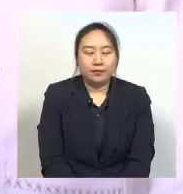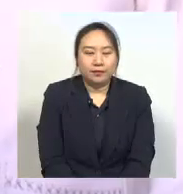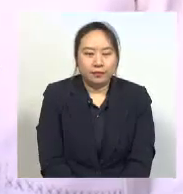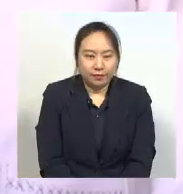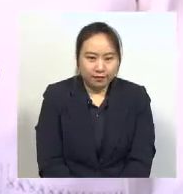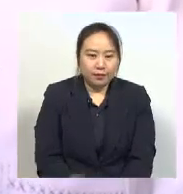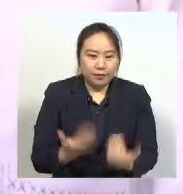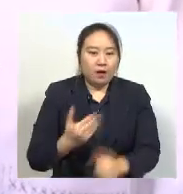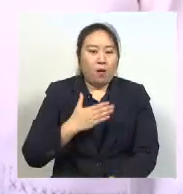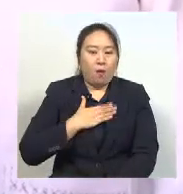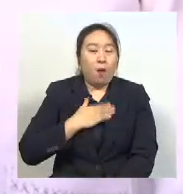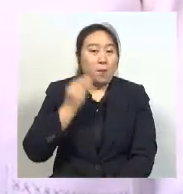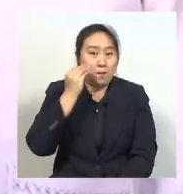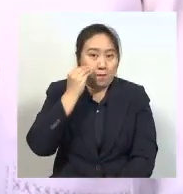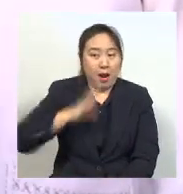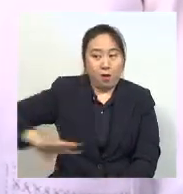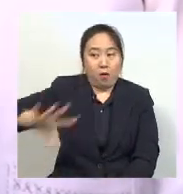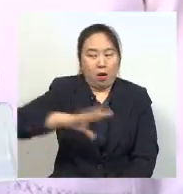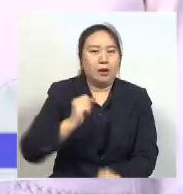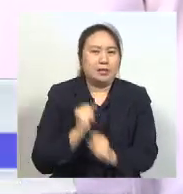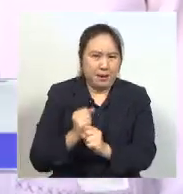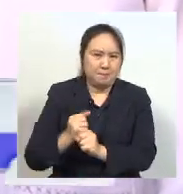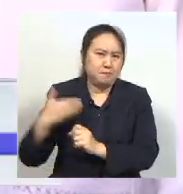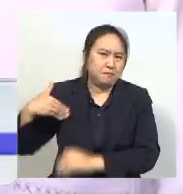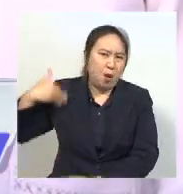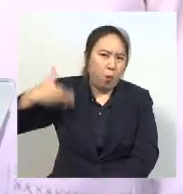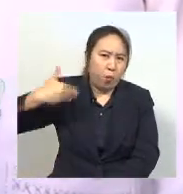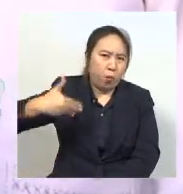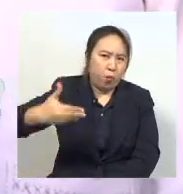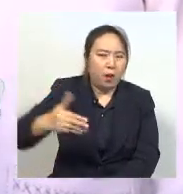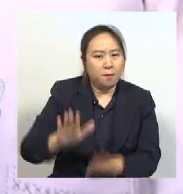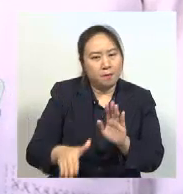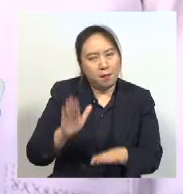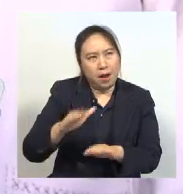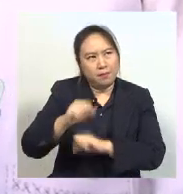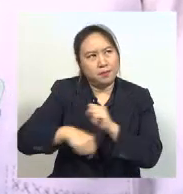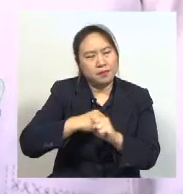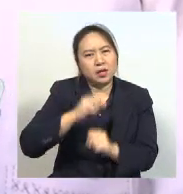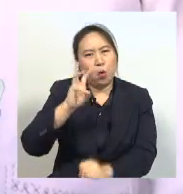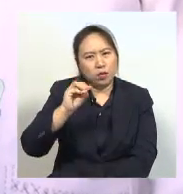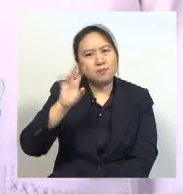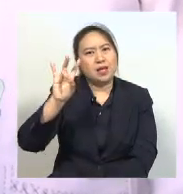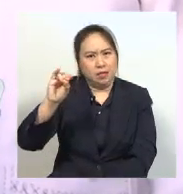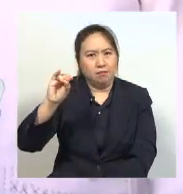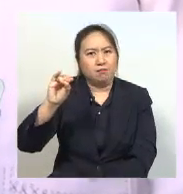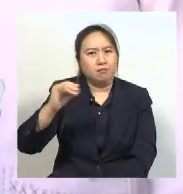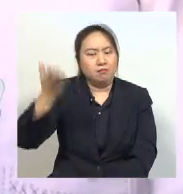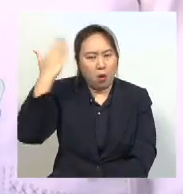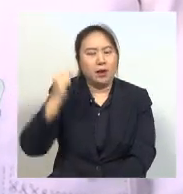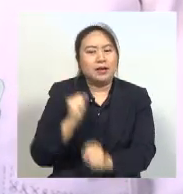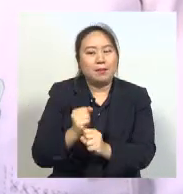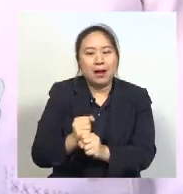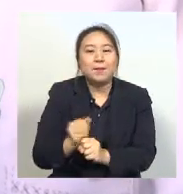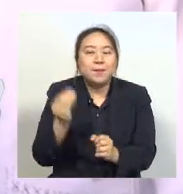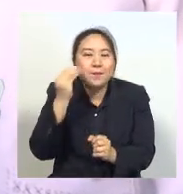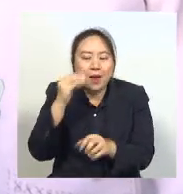บ้านเมืองศาสตร์เราเนี่ยเราทำโคมมารุ่นต่อรุ่นน่าจะประมาณสัก60ปีหรือ70ปีได้นะครับแต่ก่อนนี้เราทำกันเล็กๆในห